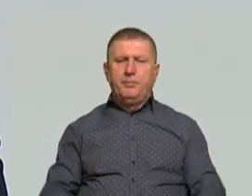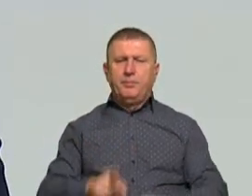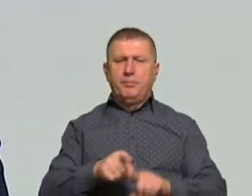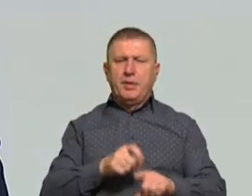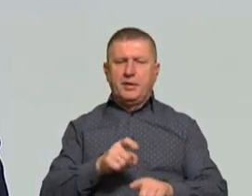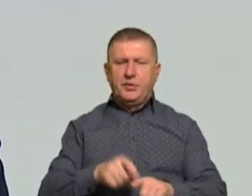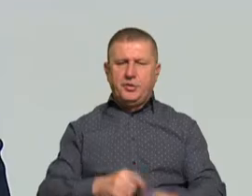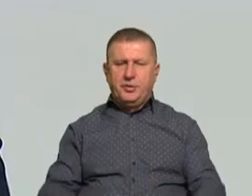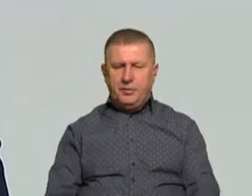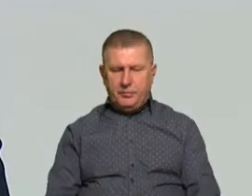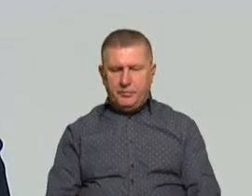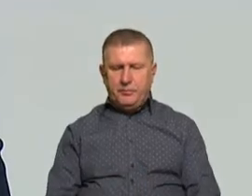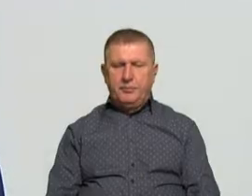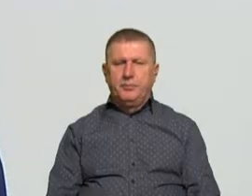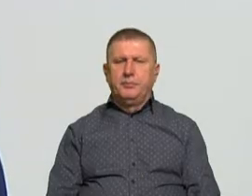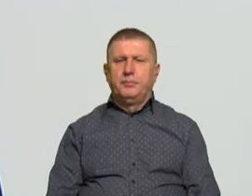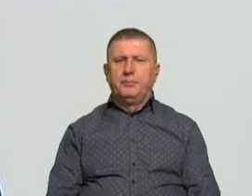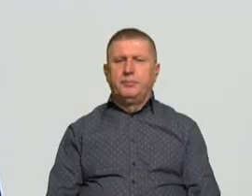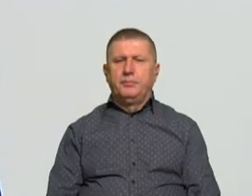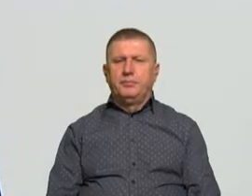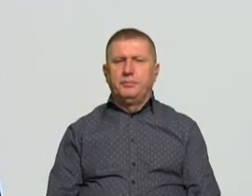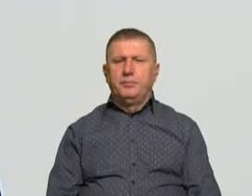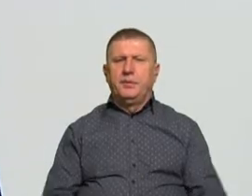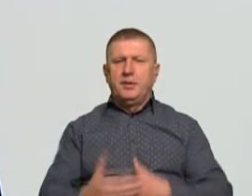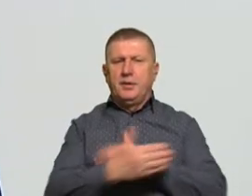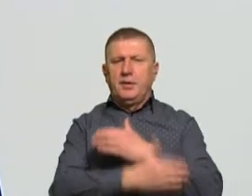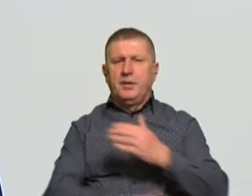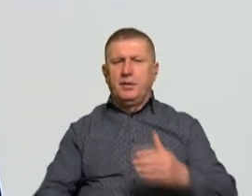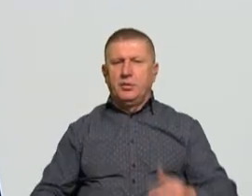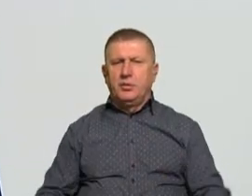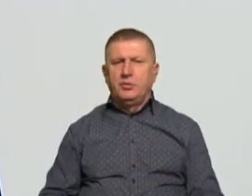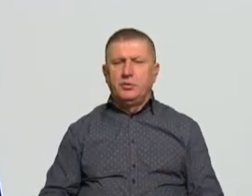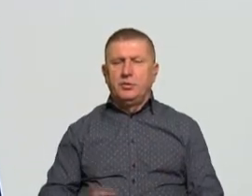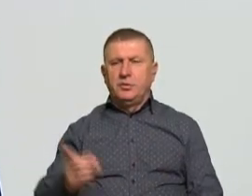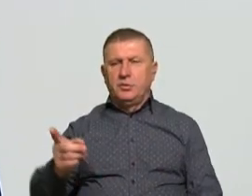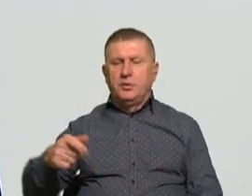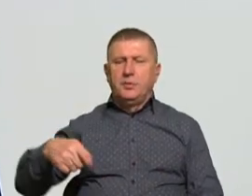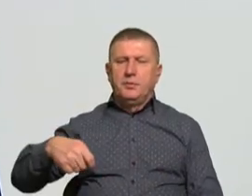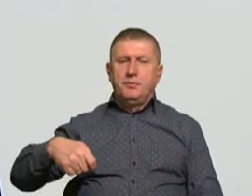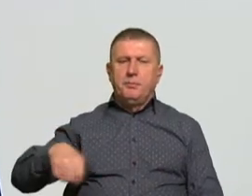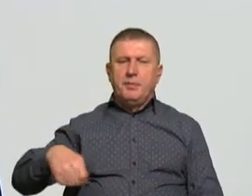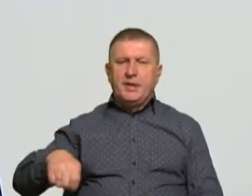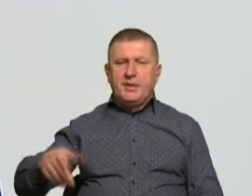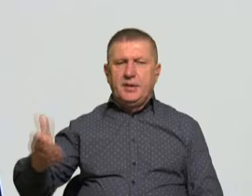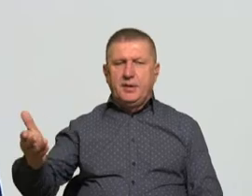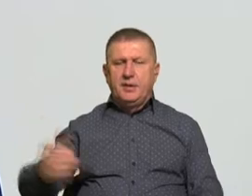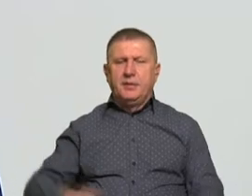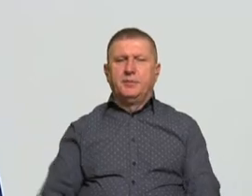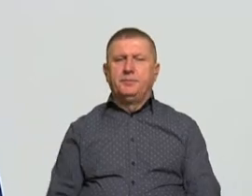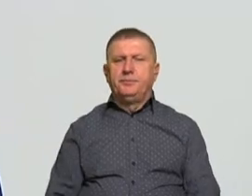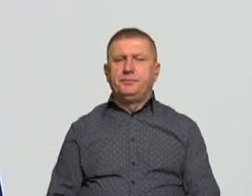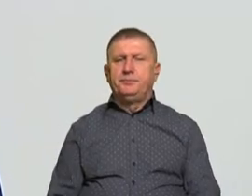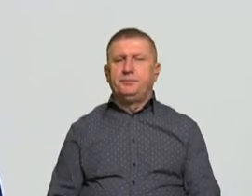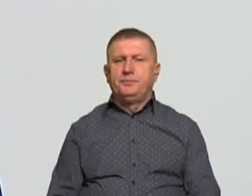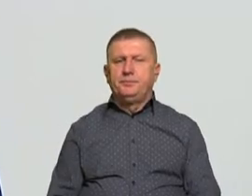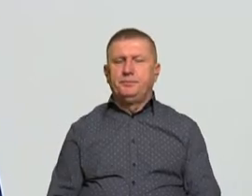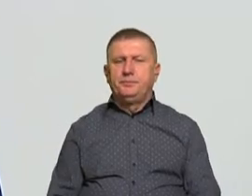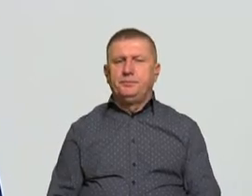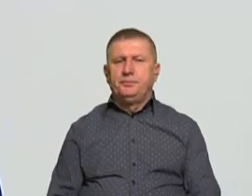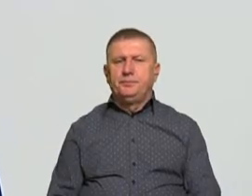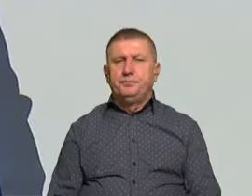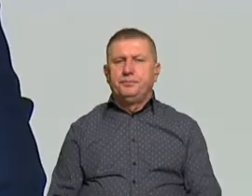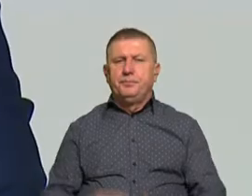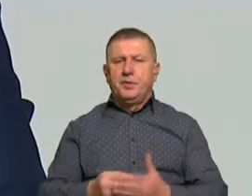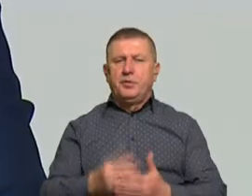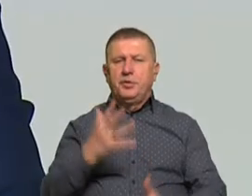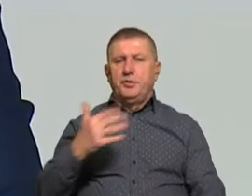października i na moją osobę. Dziękuję bardzo. I na koniec swobodna wypowiedź urzędującego prezydenta Bielska-Białej Jarosława Klimaszewskiego.